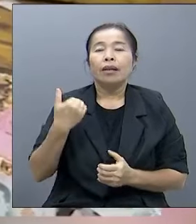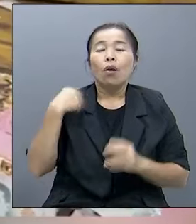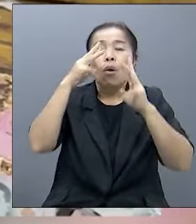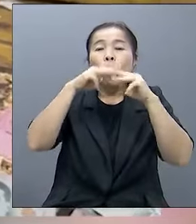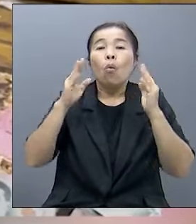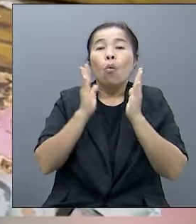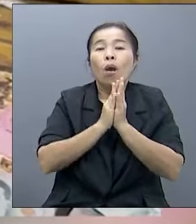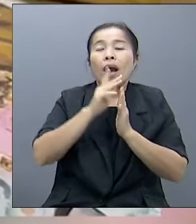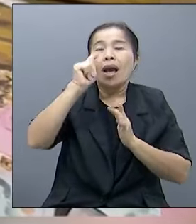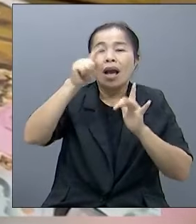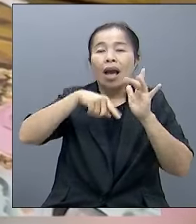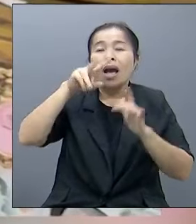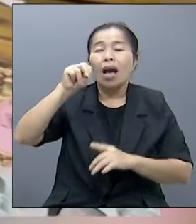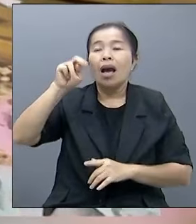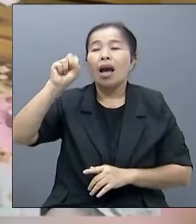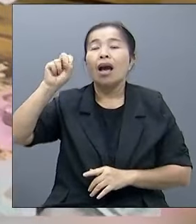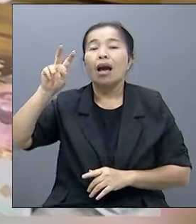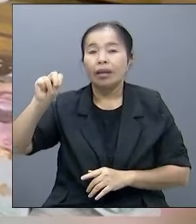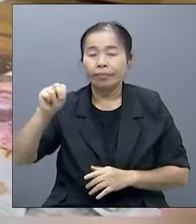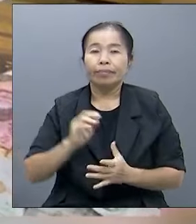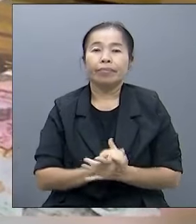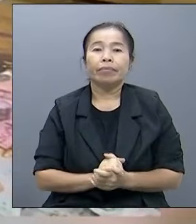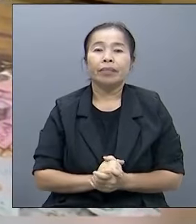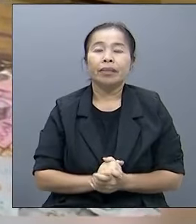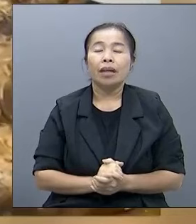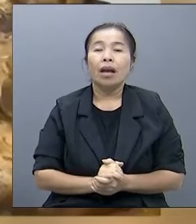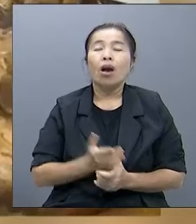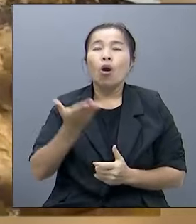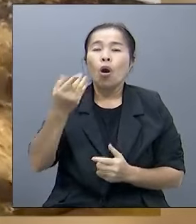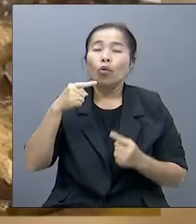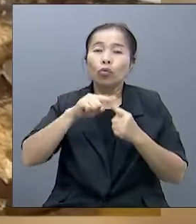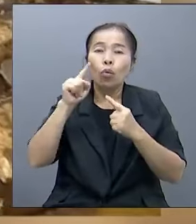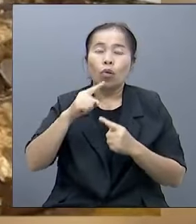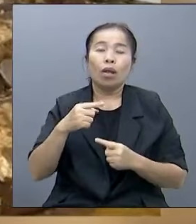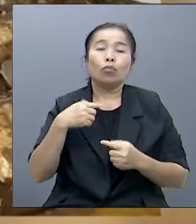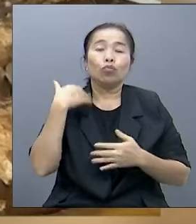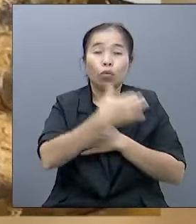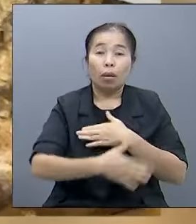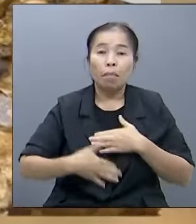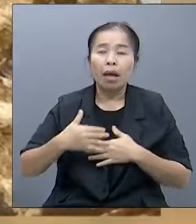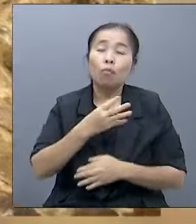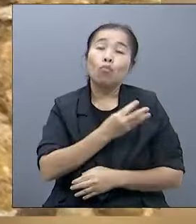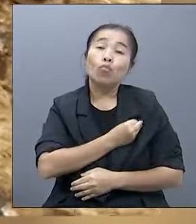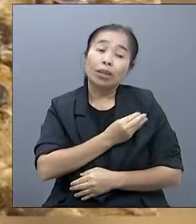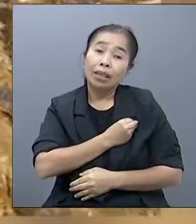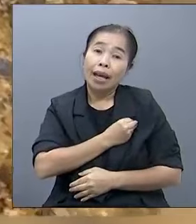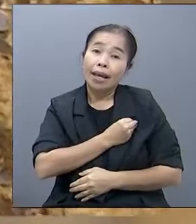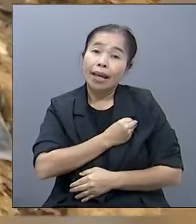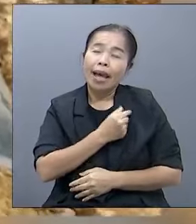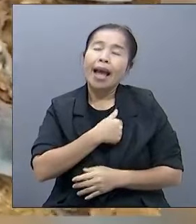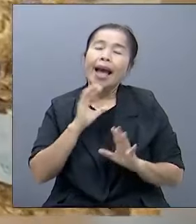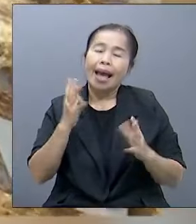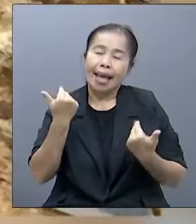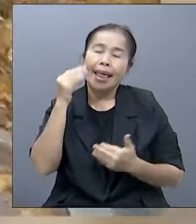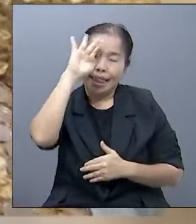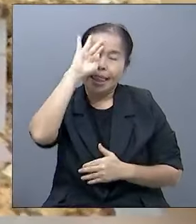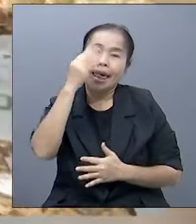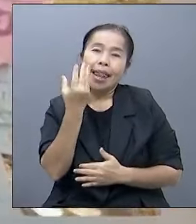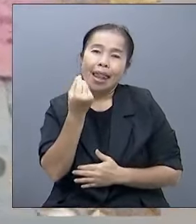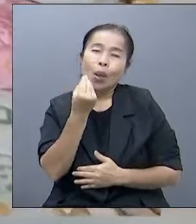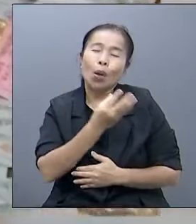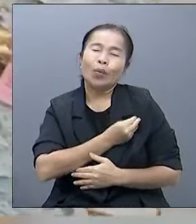องนะคะ เขาบอกว่าขอได้เรื่องสุขภาพสำหรับคนที่เป็นโรคหัวใจแบบนี้ใช่ไหมคะขอให้หายไวๆ แต่ถ้าเกิดคนอกหักอ่ะ